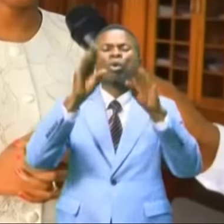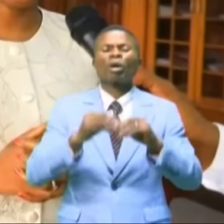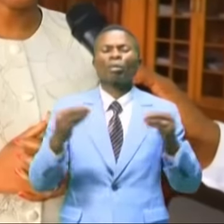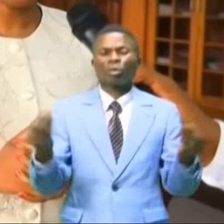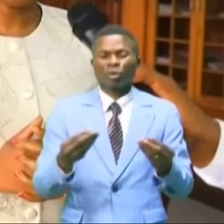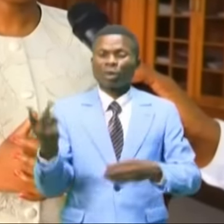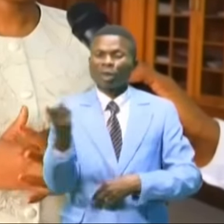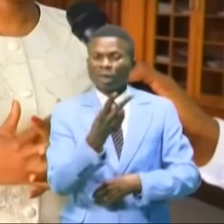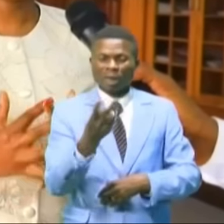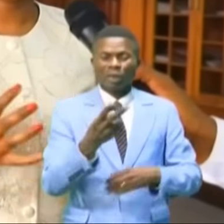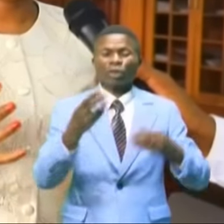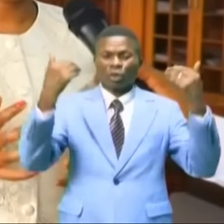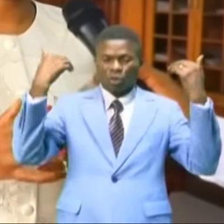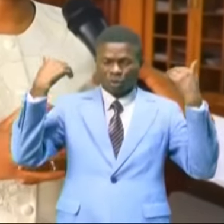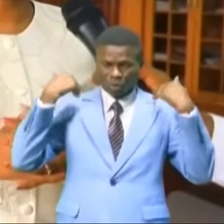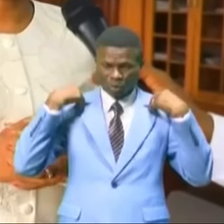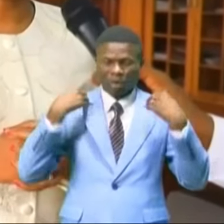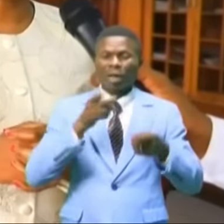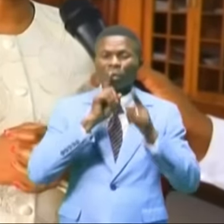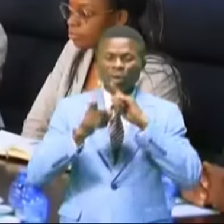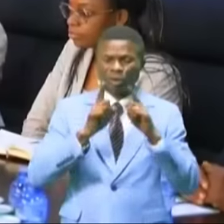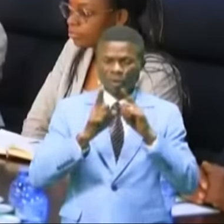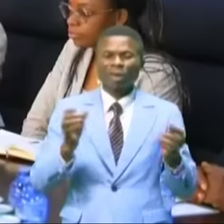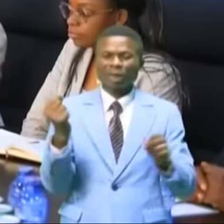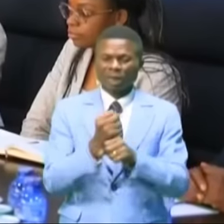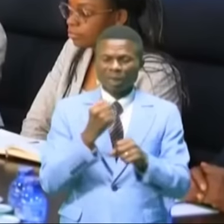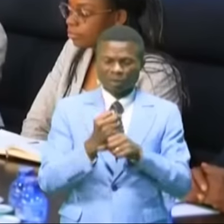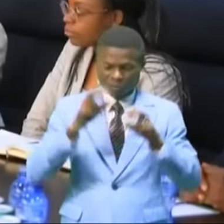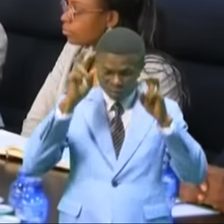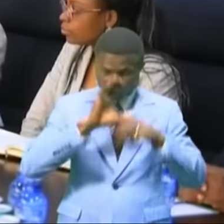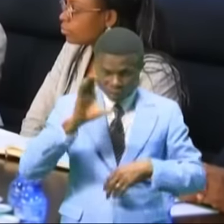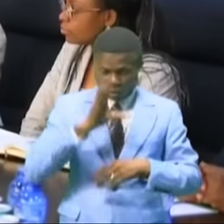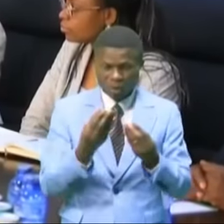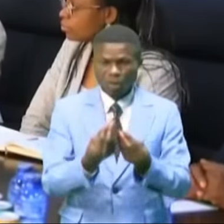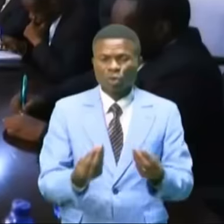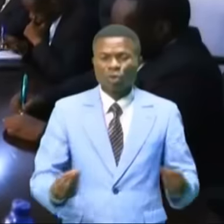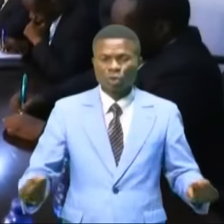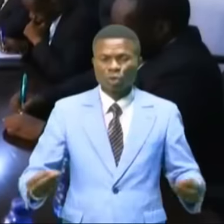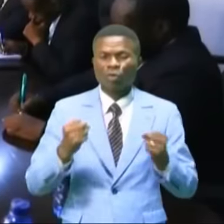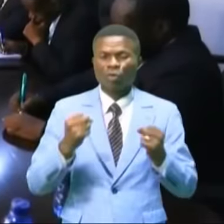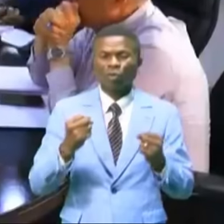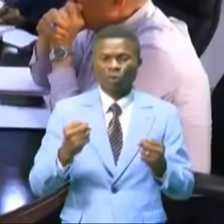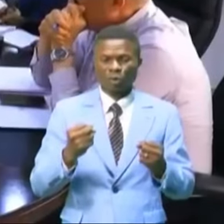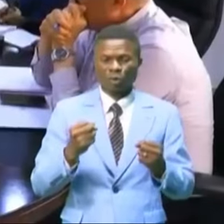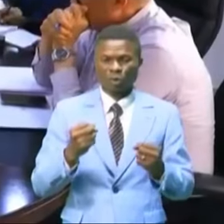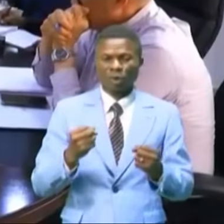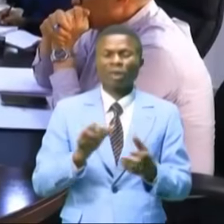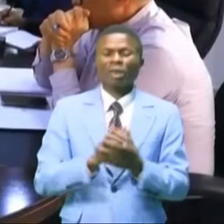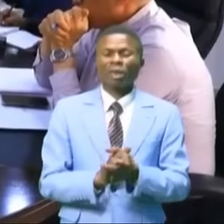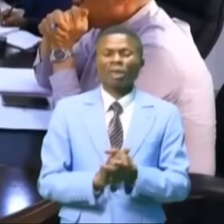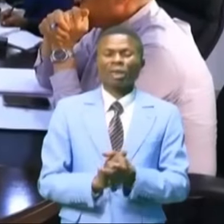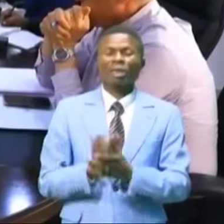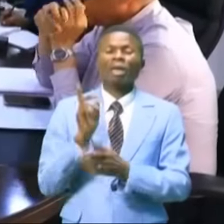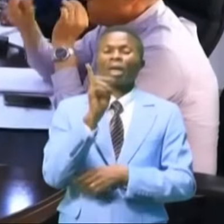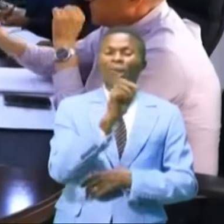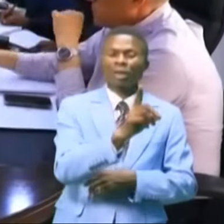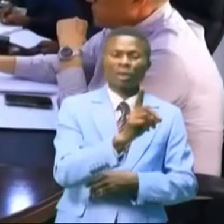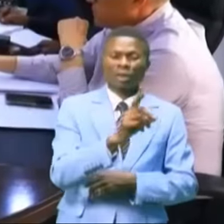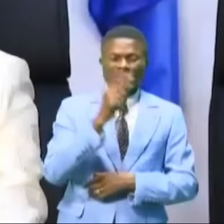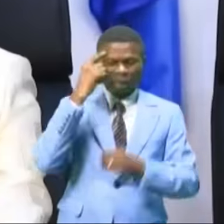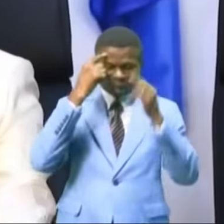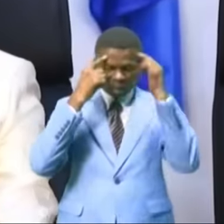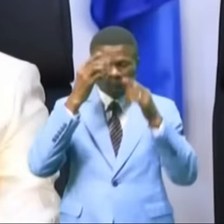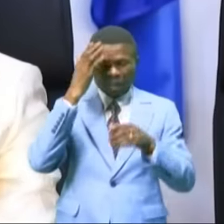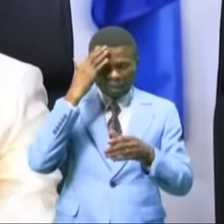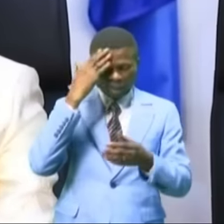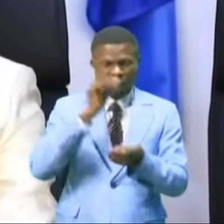Les deux établissements étant totalement investis dans la recherche d'une solution, ce déplacement était motivé par le souci de